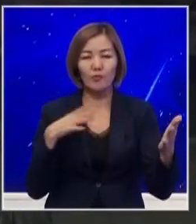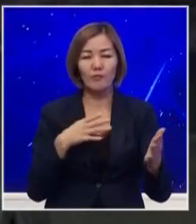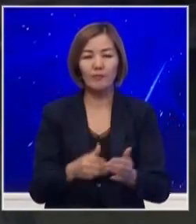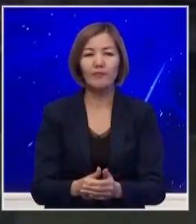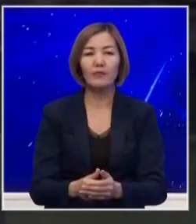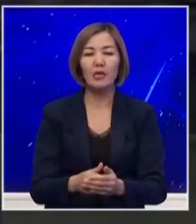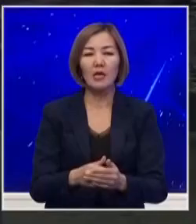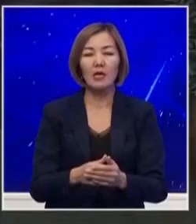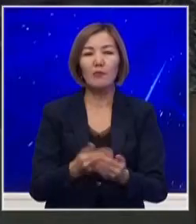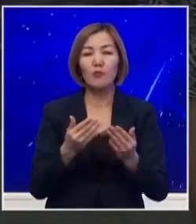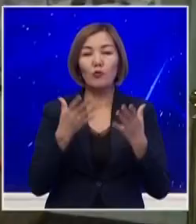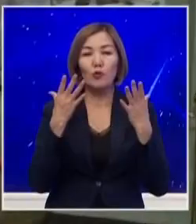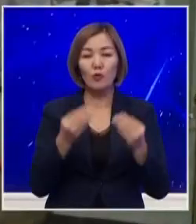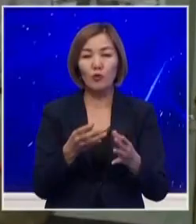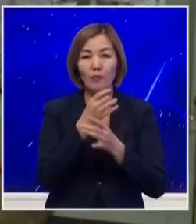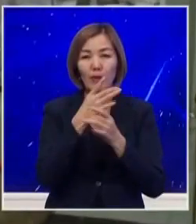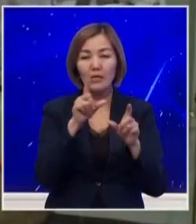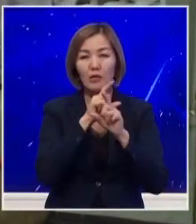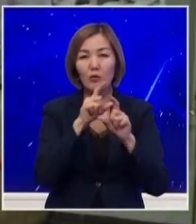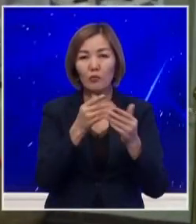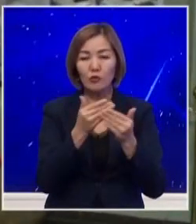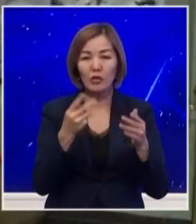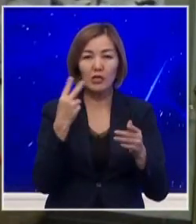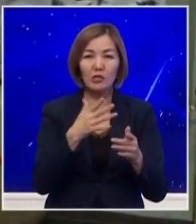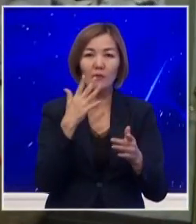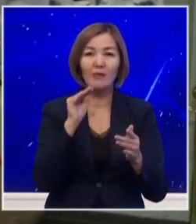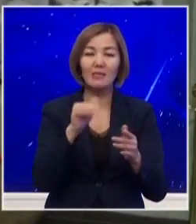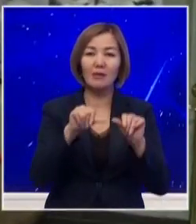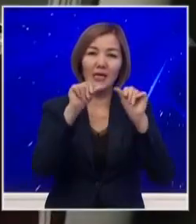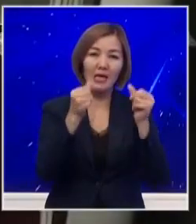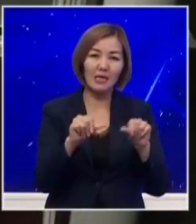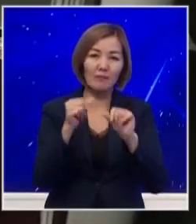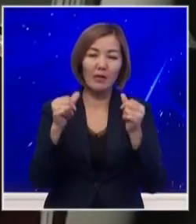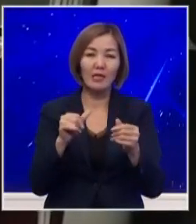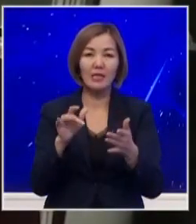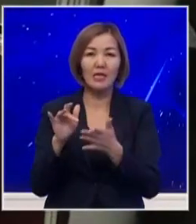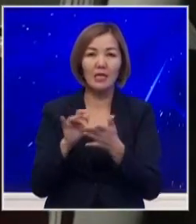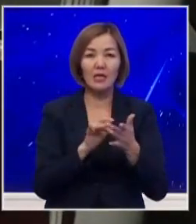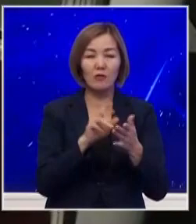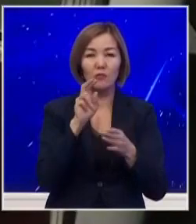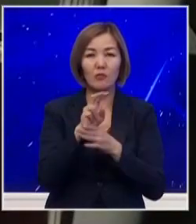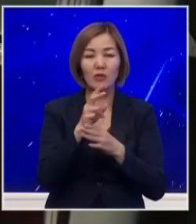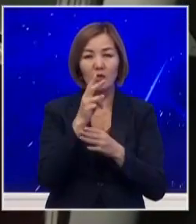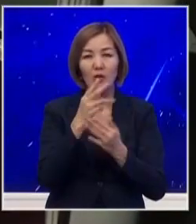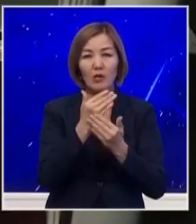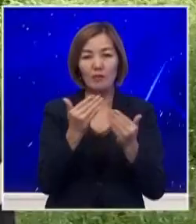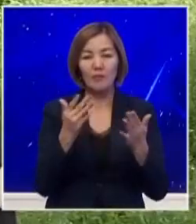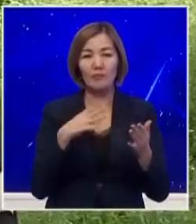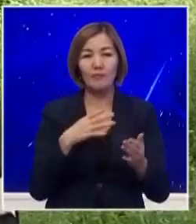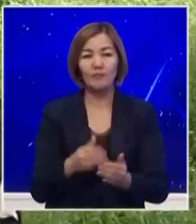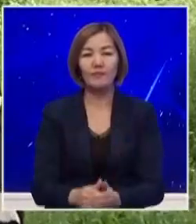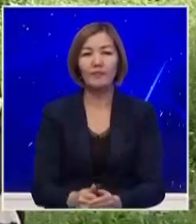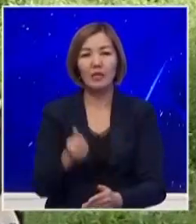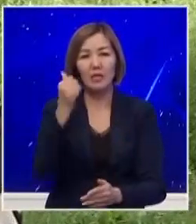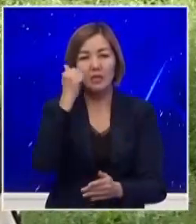басшылығы. Айта кету керек, бүгінде мәдени ошақта 25 мыңнан аса экспонат келушілер назарына ұсынылған. Музей дегеніміз ол ескі